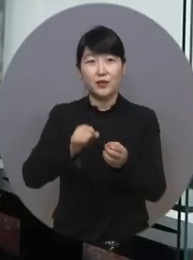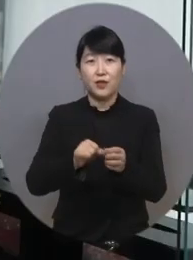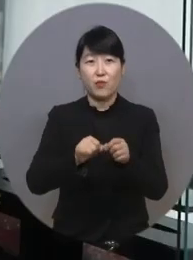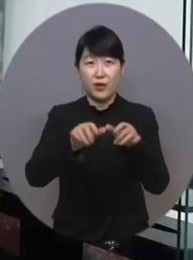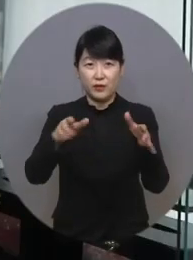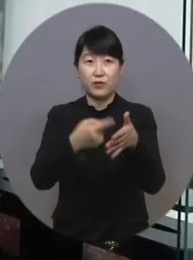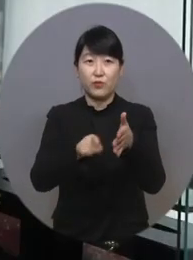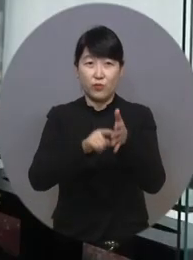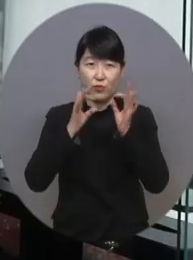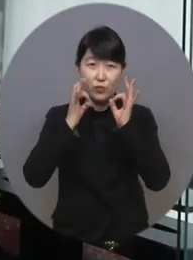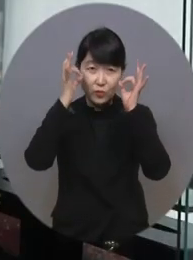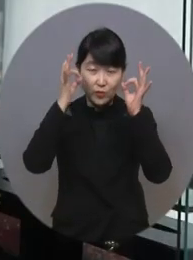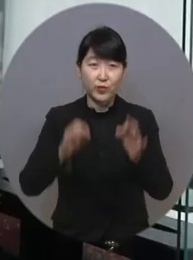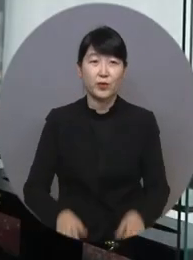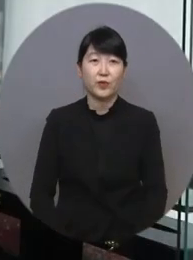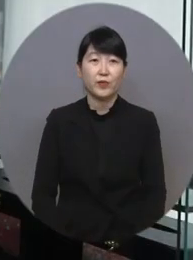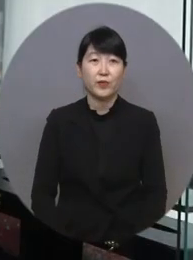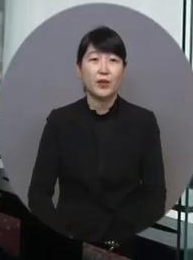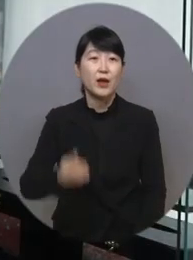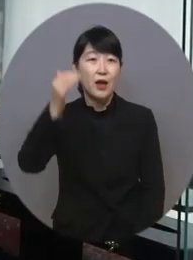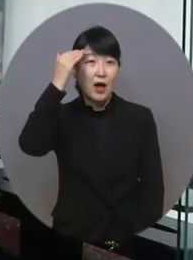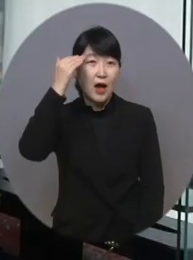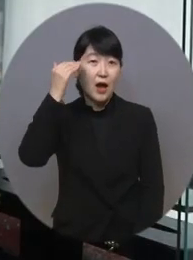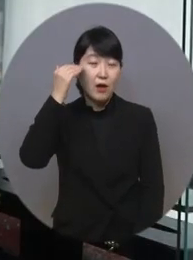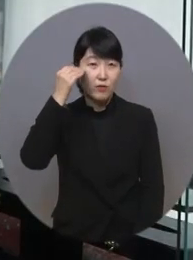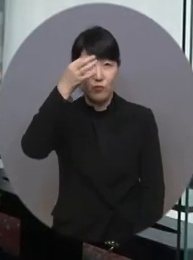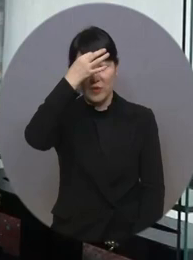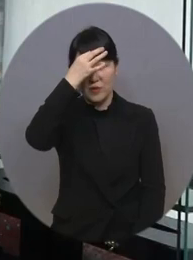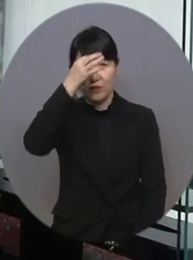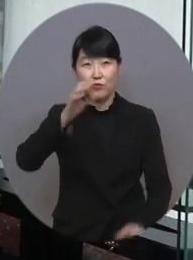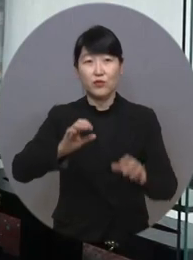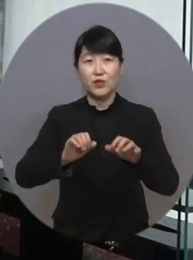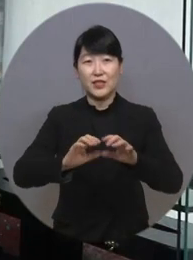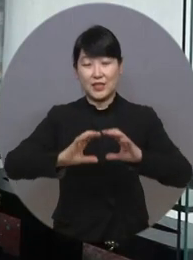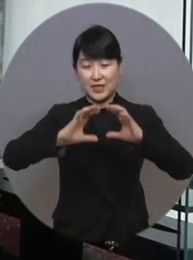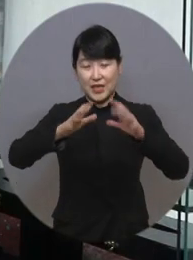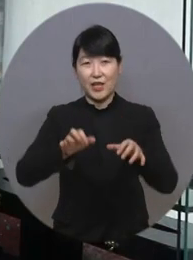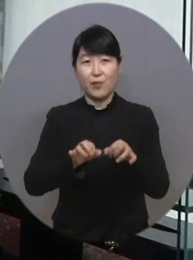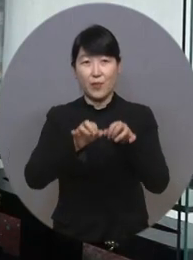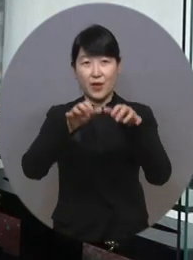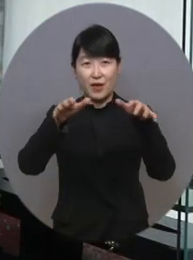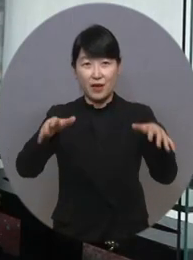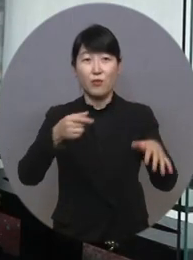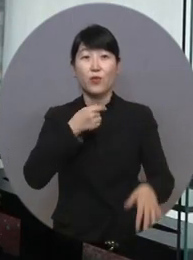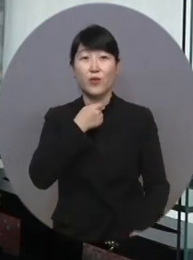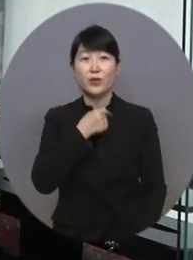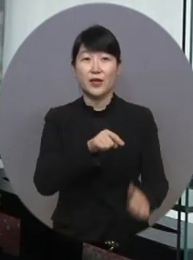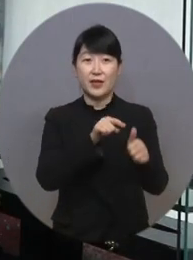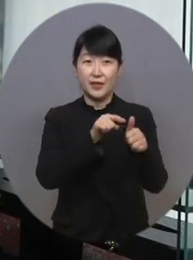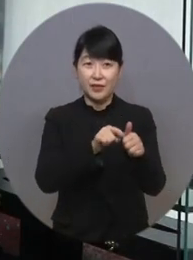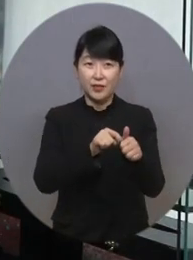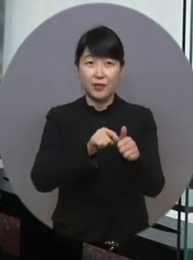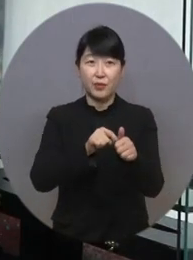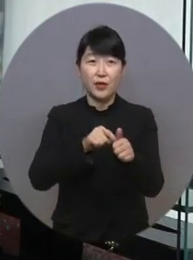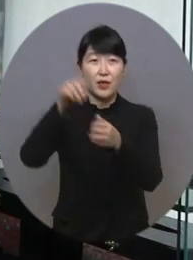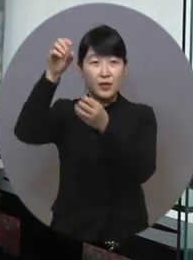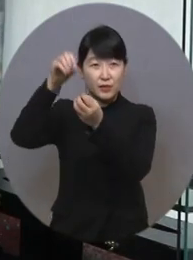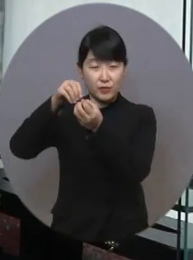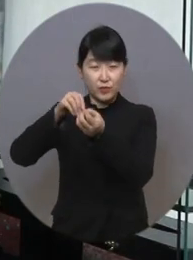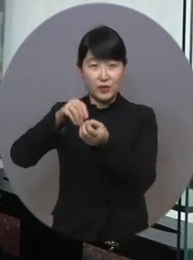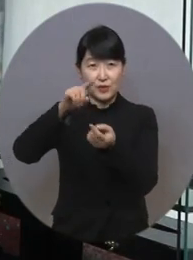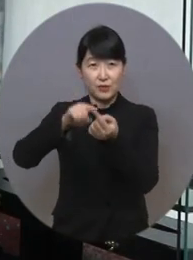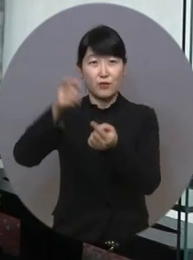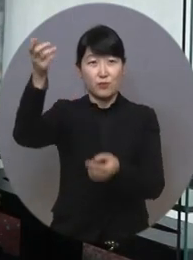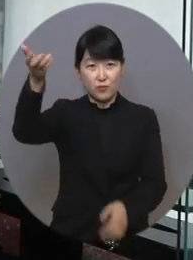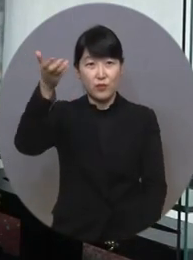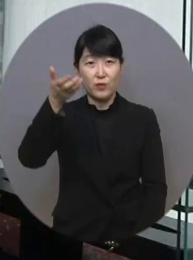한국 칠보의 우수함을 세계에 알리고 싶다는 강수진 작가의 손길이 전통을 이어가고 있는 칠보공예